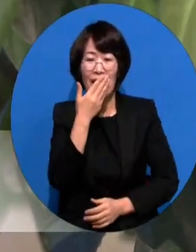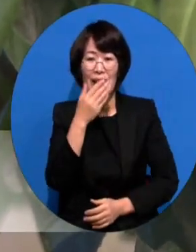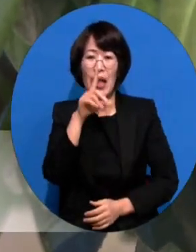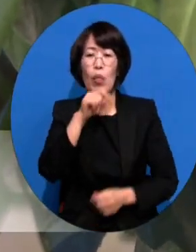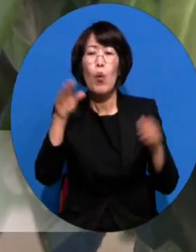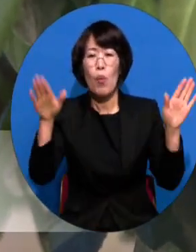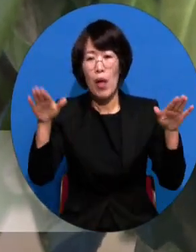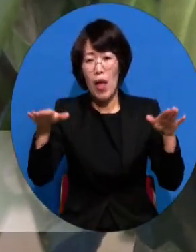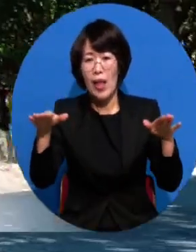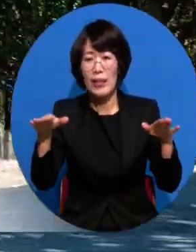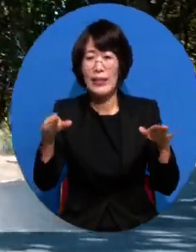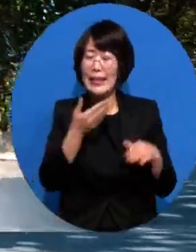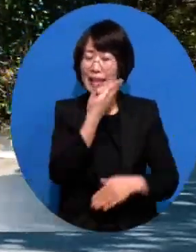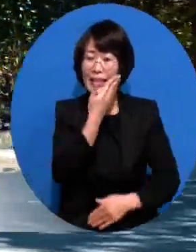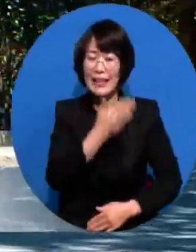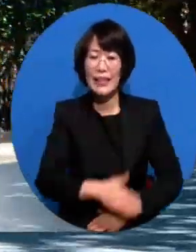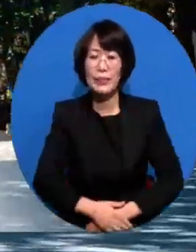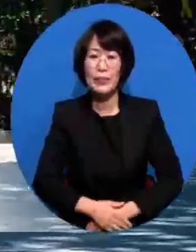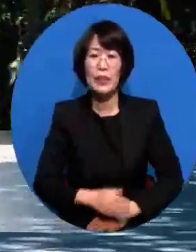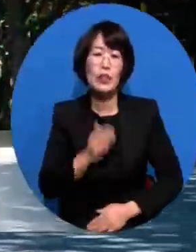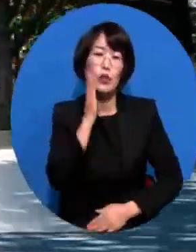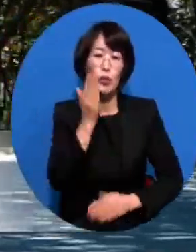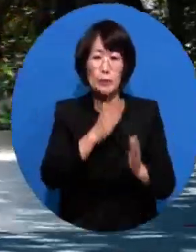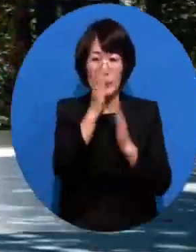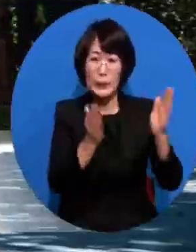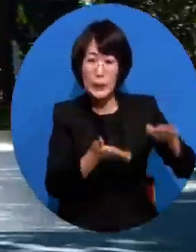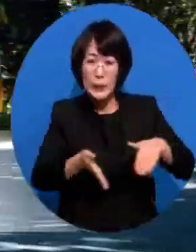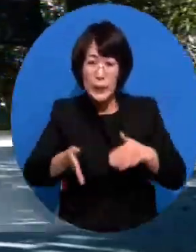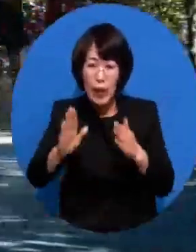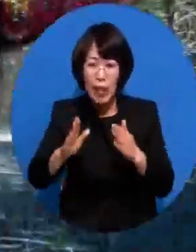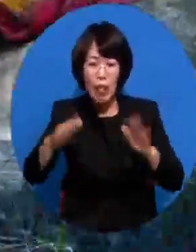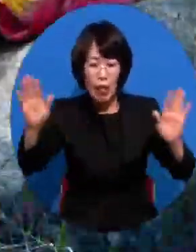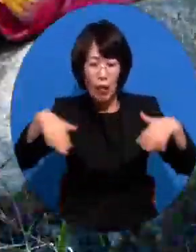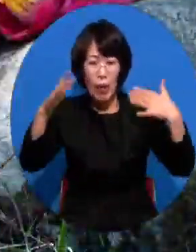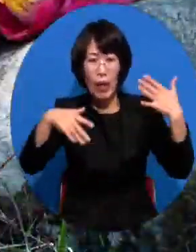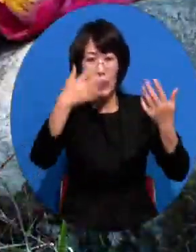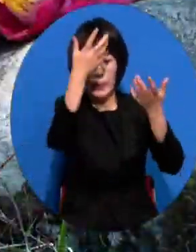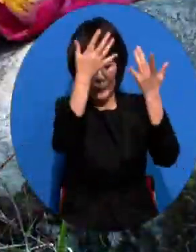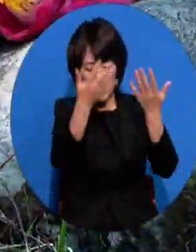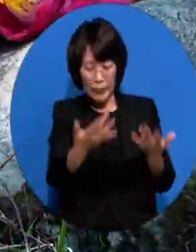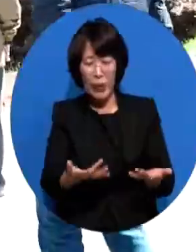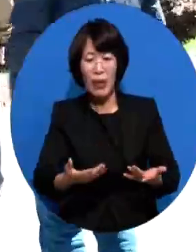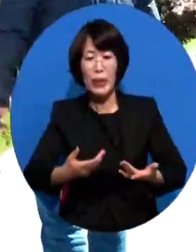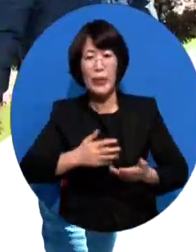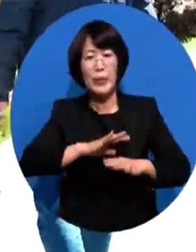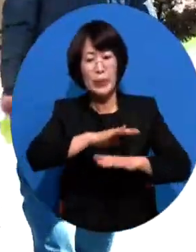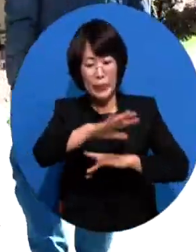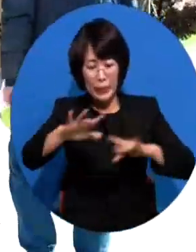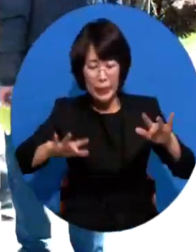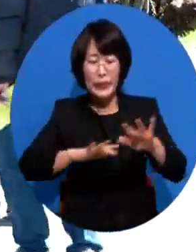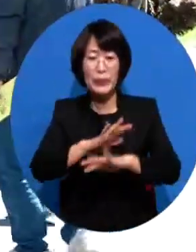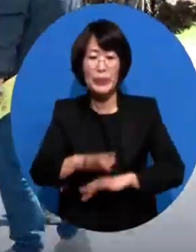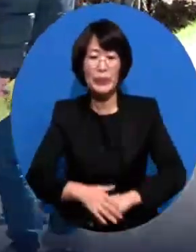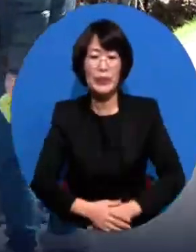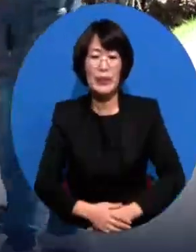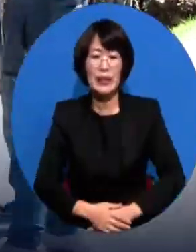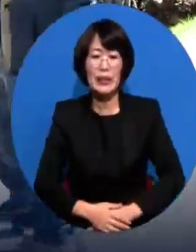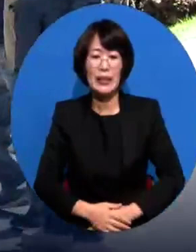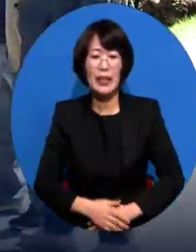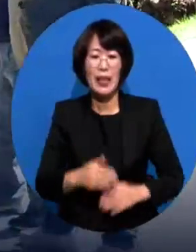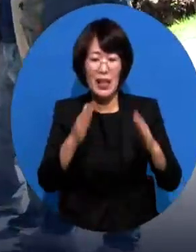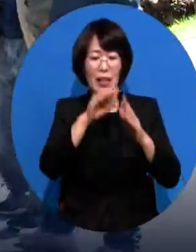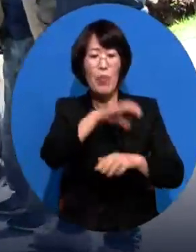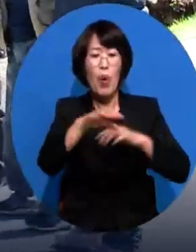귀여운 날개짓을 합니다. 수목원 숲길은 바람에 떨어진 동백으로 수놓아졌습니다. 동네가 동백 나고 하나